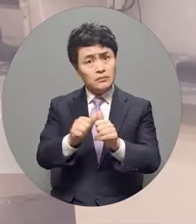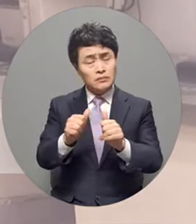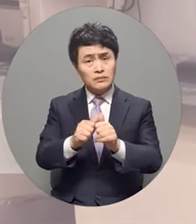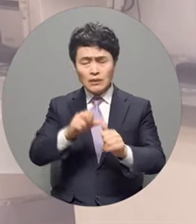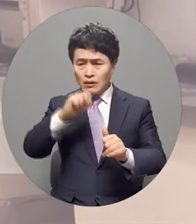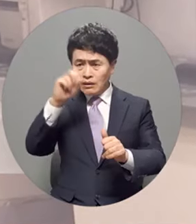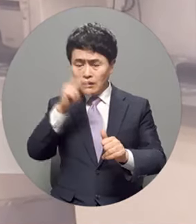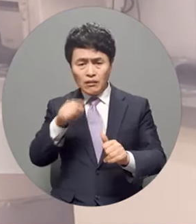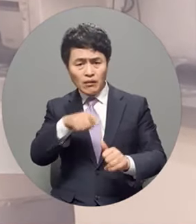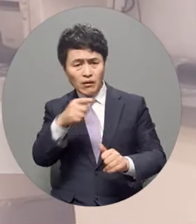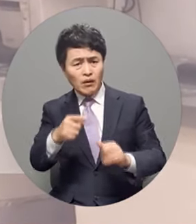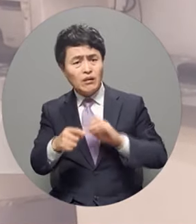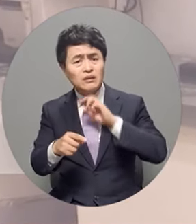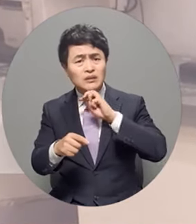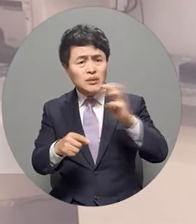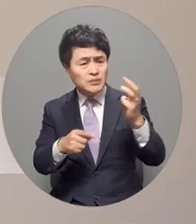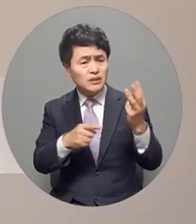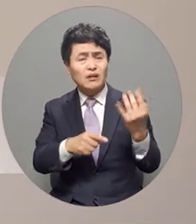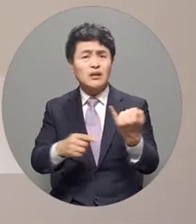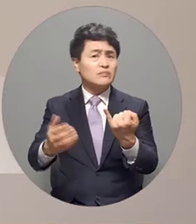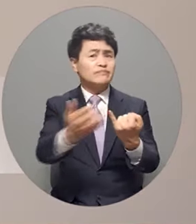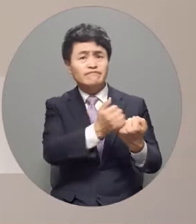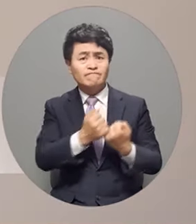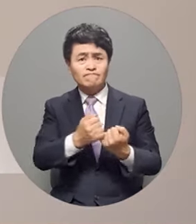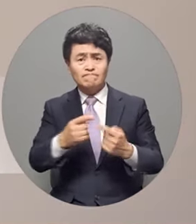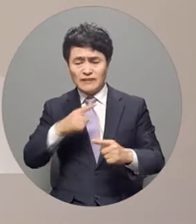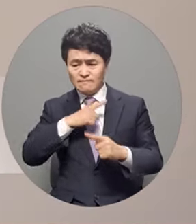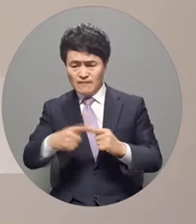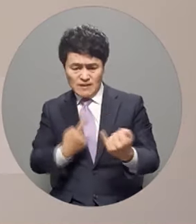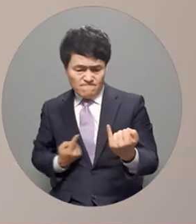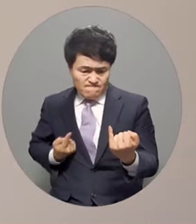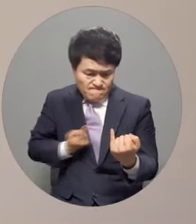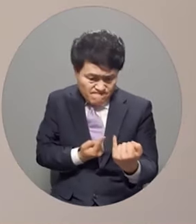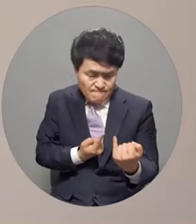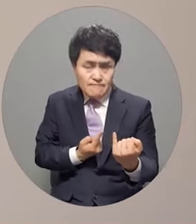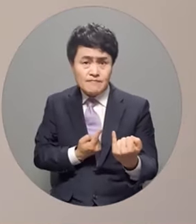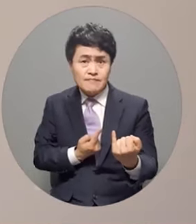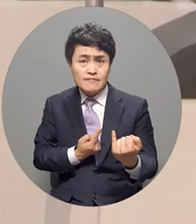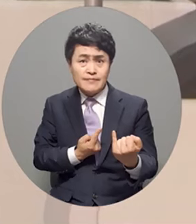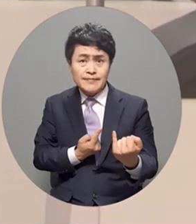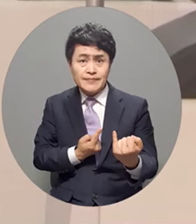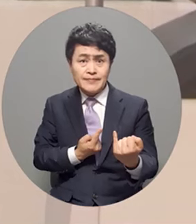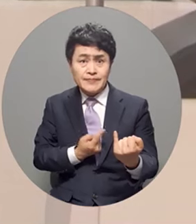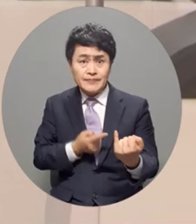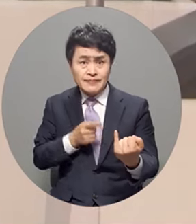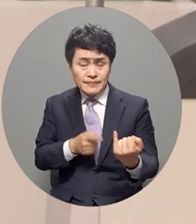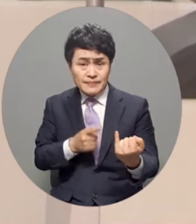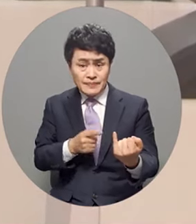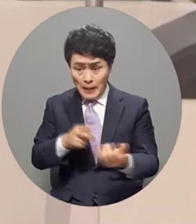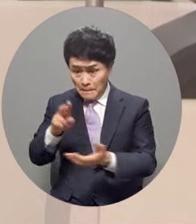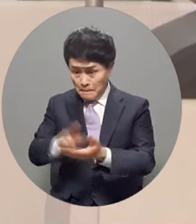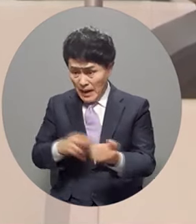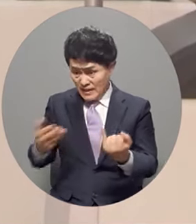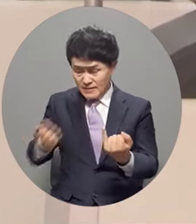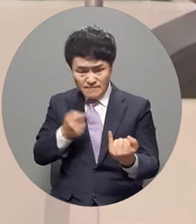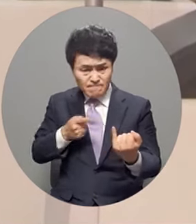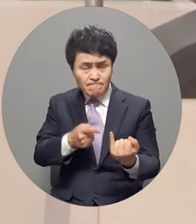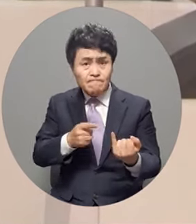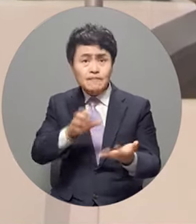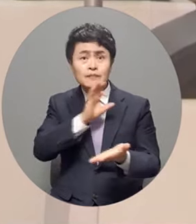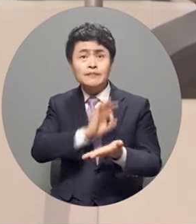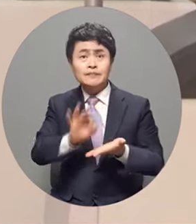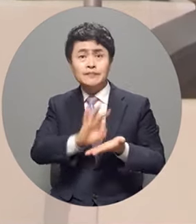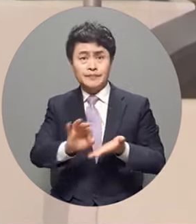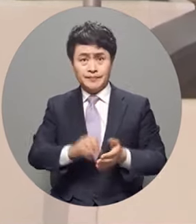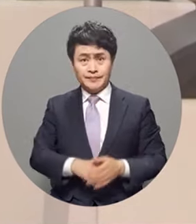갑자기 옆에 있던 30대 여성을 붙잡은 뒤 흉기로 위협하고 나섰습니다 매장에서 팔던 걸 집어들어 범행에 사용한